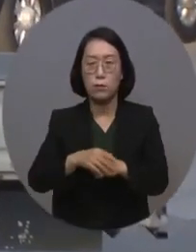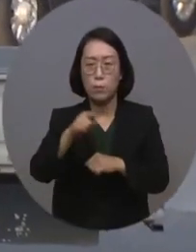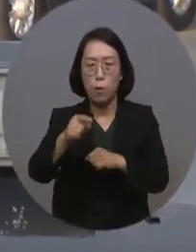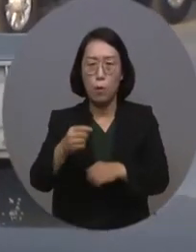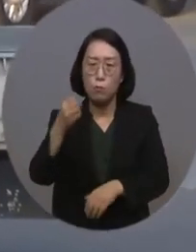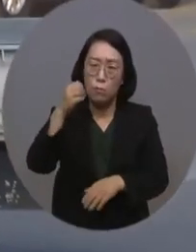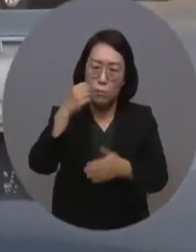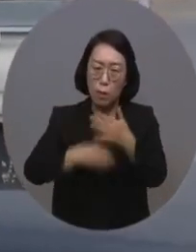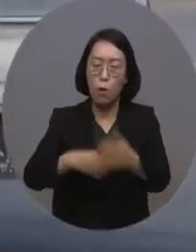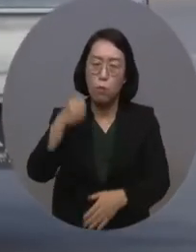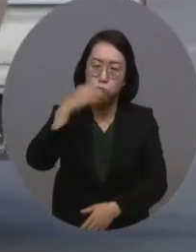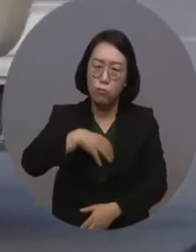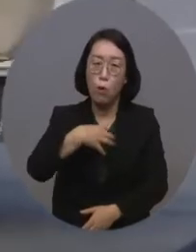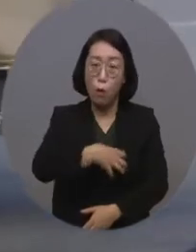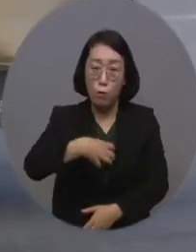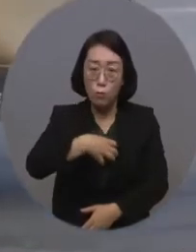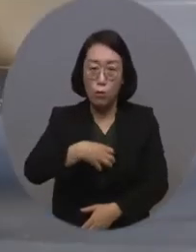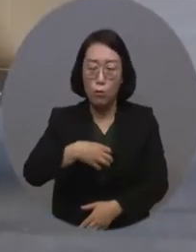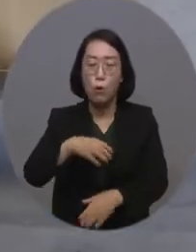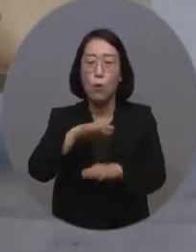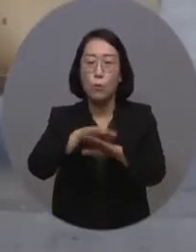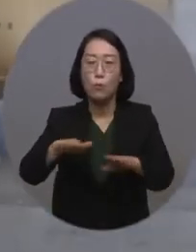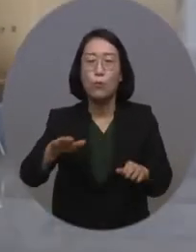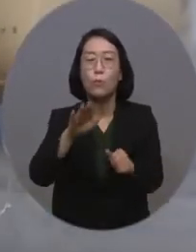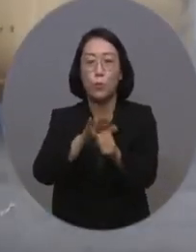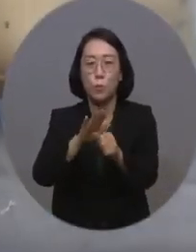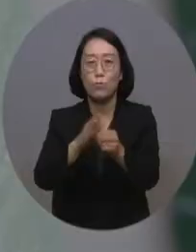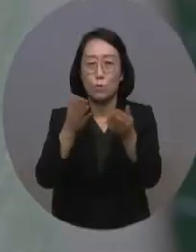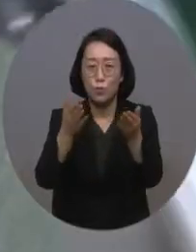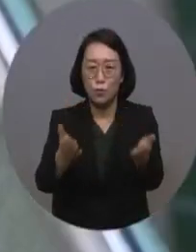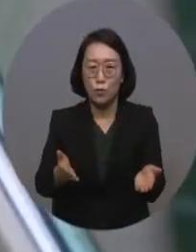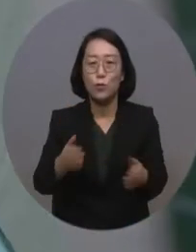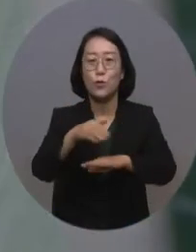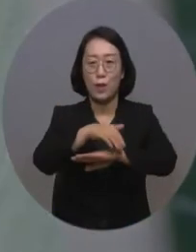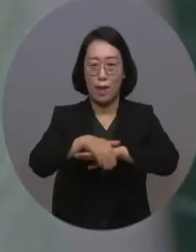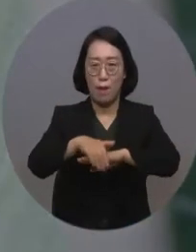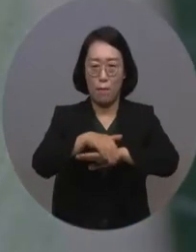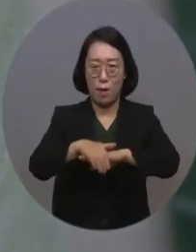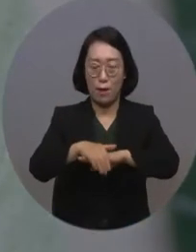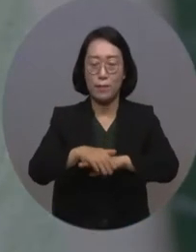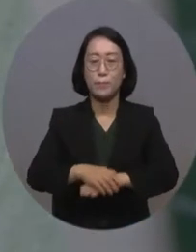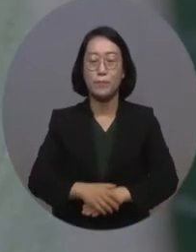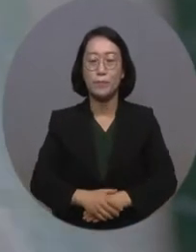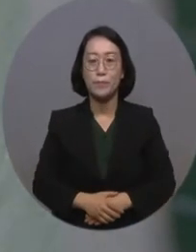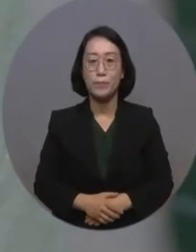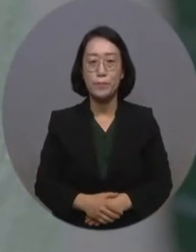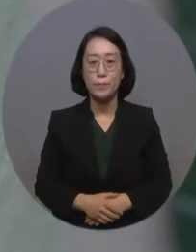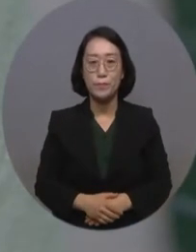농업인들의 걱정을 더는데 보탬이 될 전망입니다 복지티비 뉴스 김정현입니다